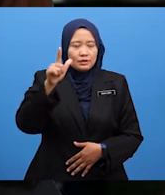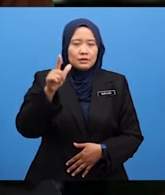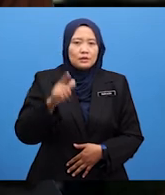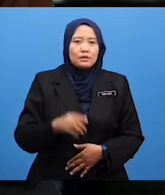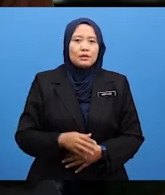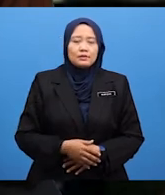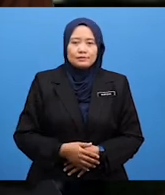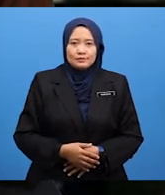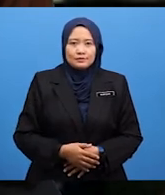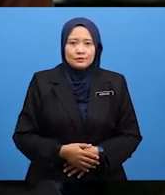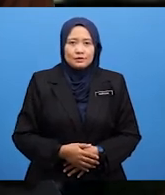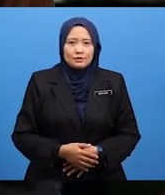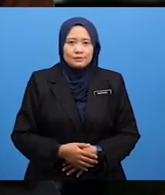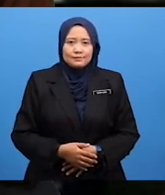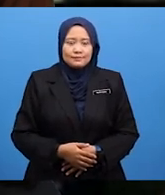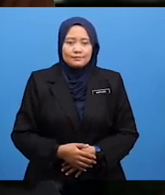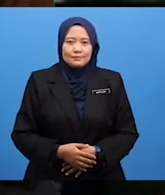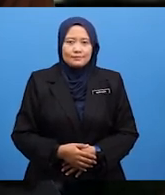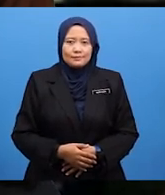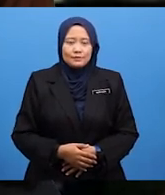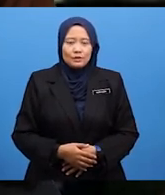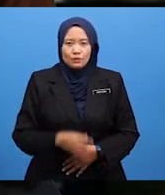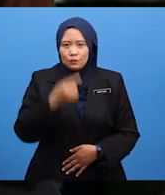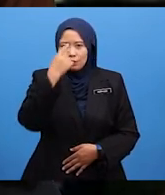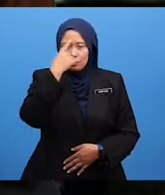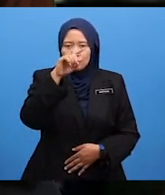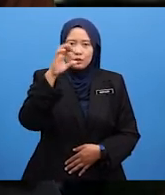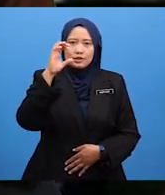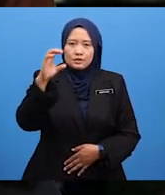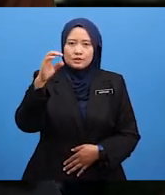untuk setiap skill yang telah dipelajari. Jadi untuk C major,